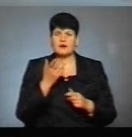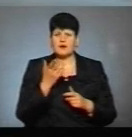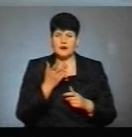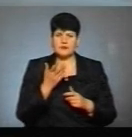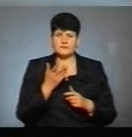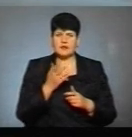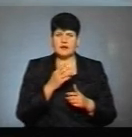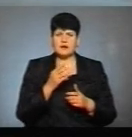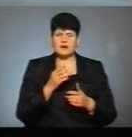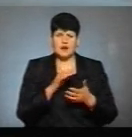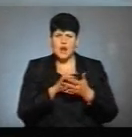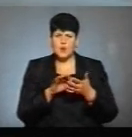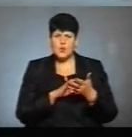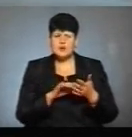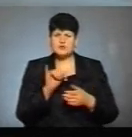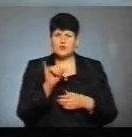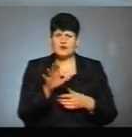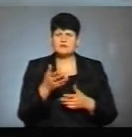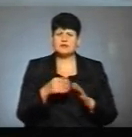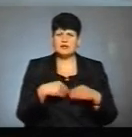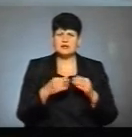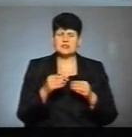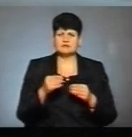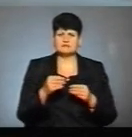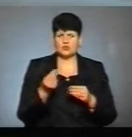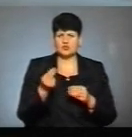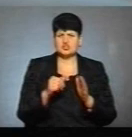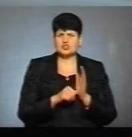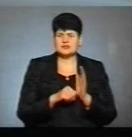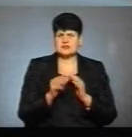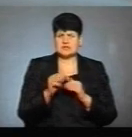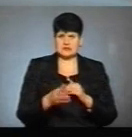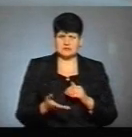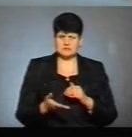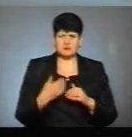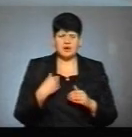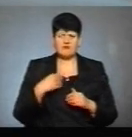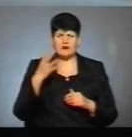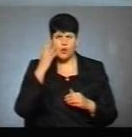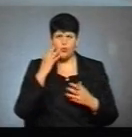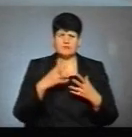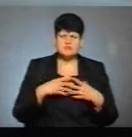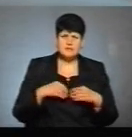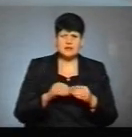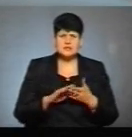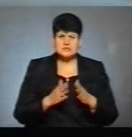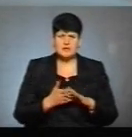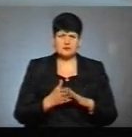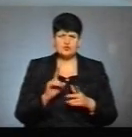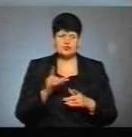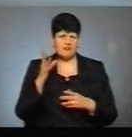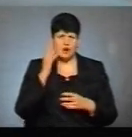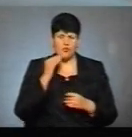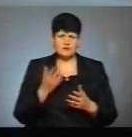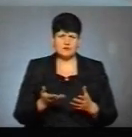у вас, що ви дали заставу 60 тисяч. Там щось говорить, якась жінка не зрозуміла, ми враховували сімейний стан, ще ми там щось